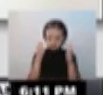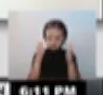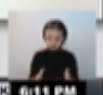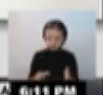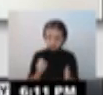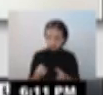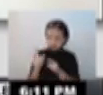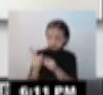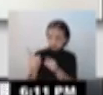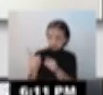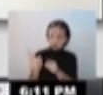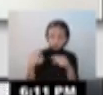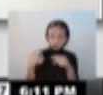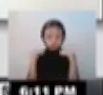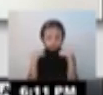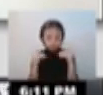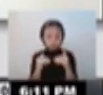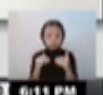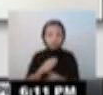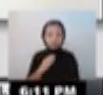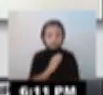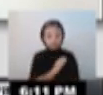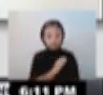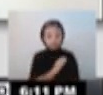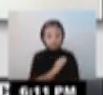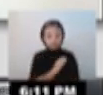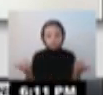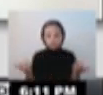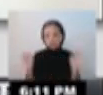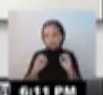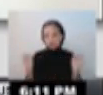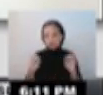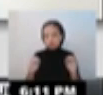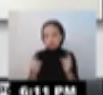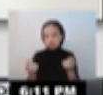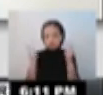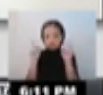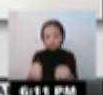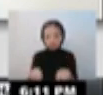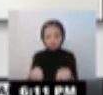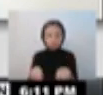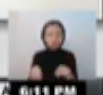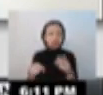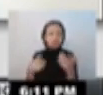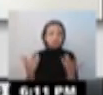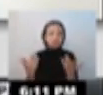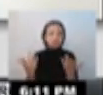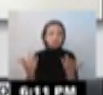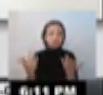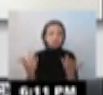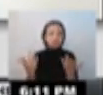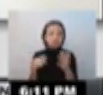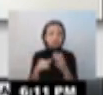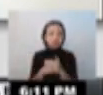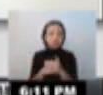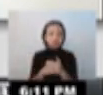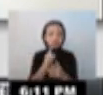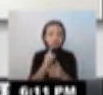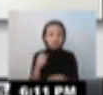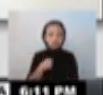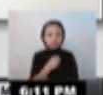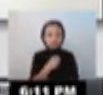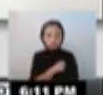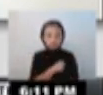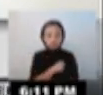house, ay wala na mangyaring legislative function yung senado. Unlike sa lower house, sa 300 plus